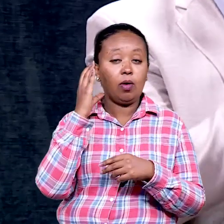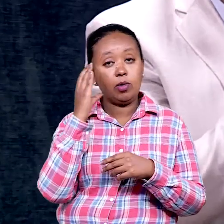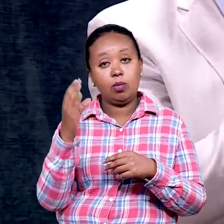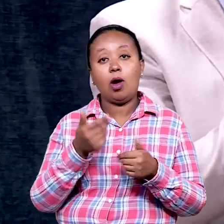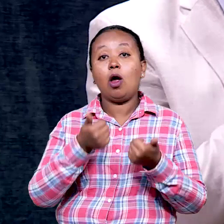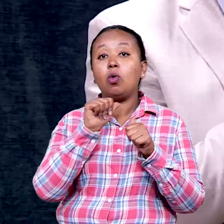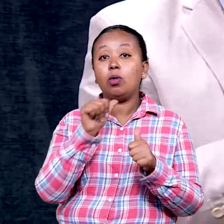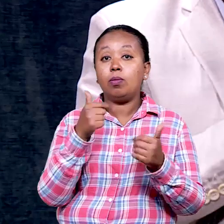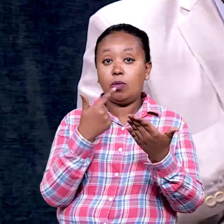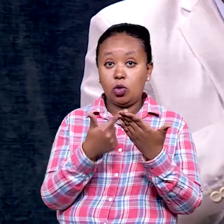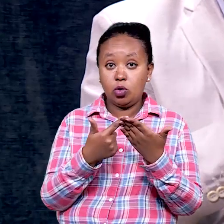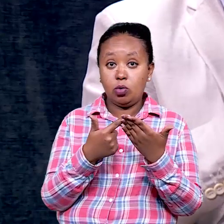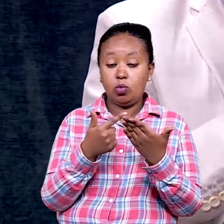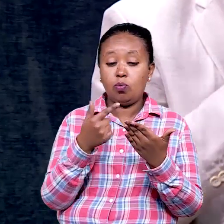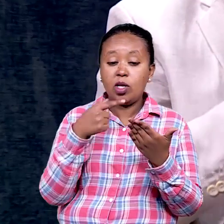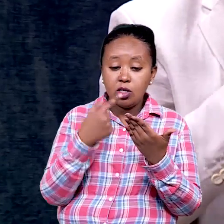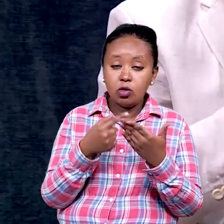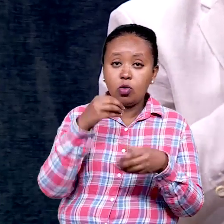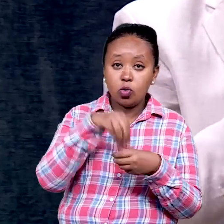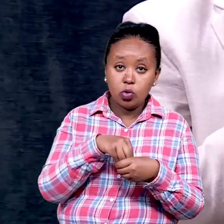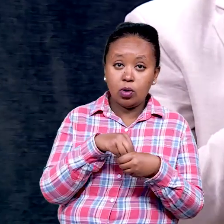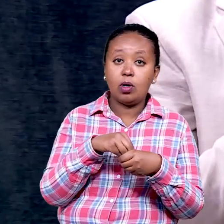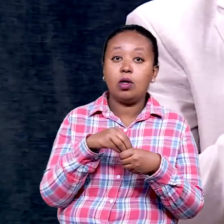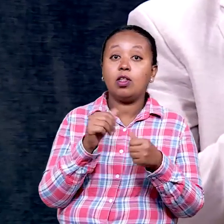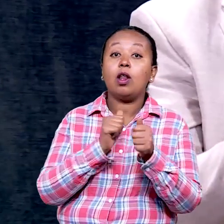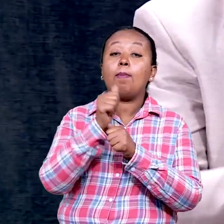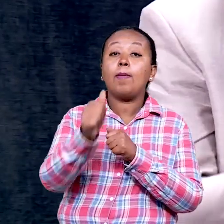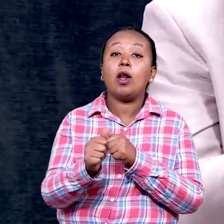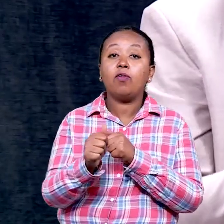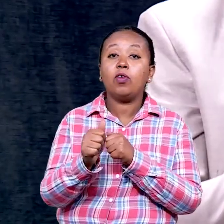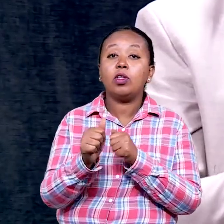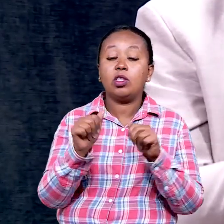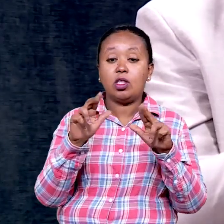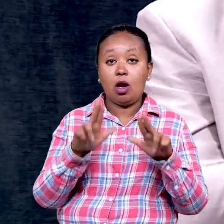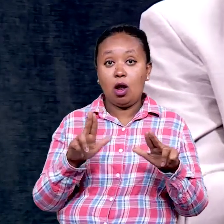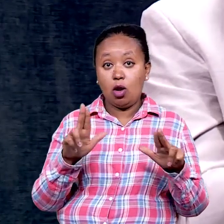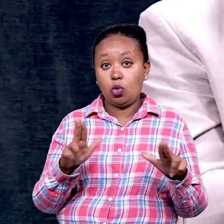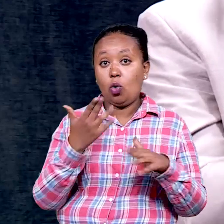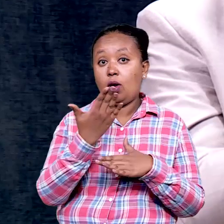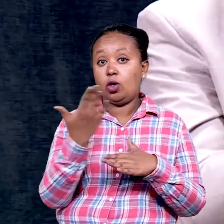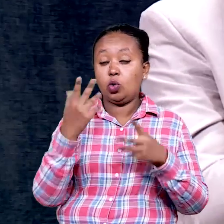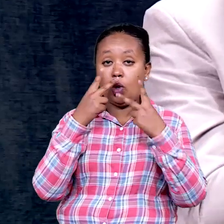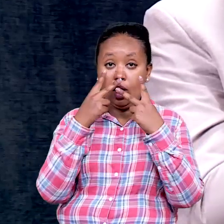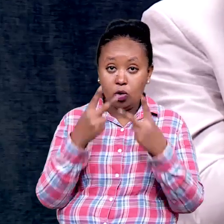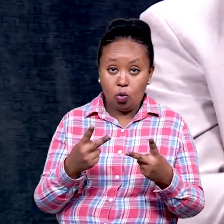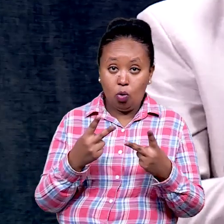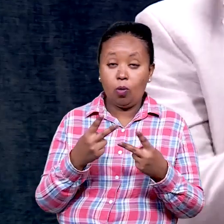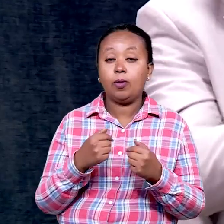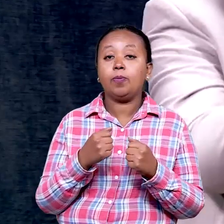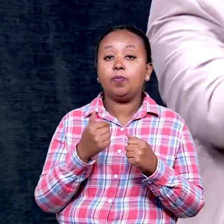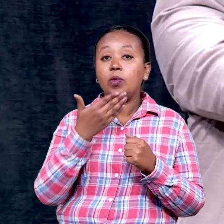አድማጭም አንባቢም አይኖርሽም። በዚህ ሩቲኑ ውስጥ ስለሚያልፍ ተረጋግቶ ነገሮችን